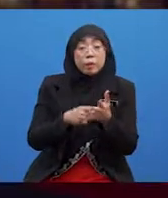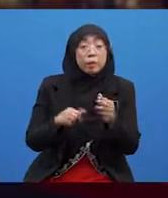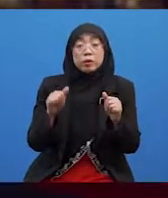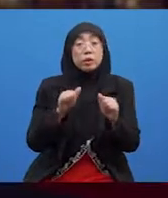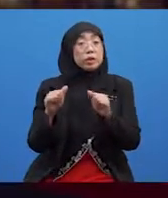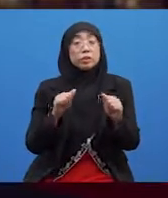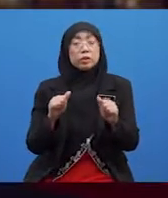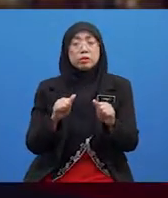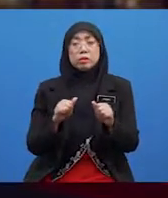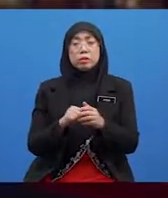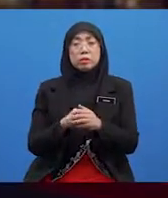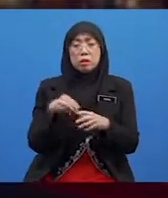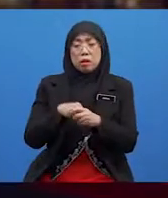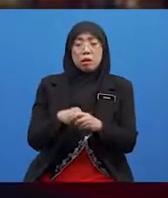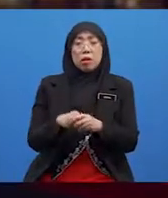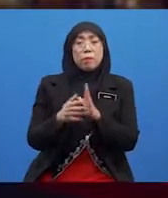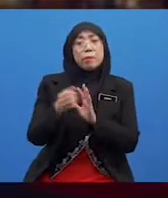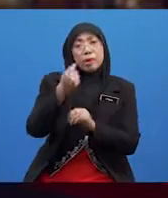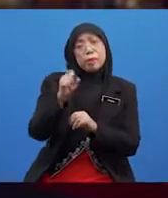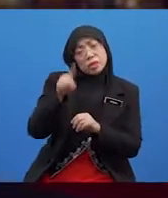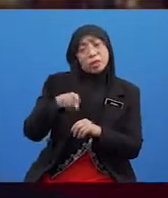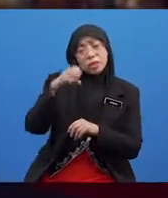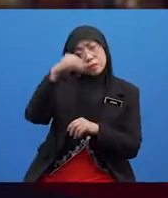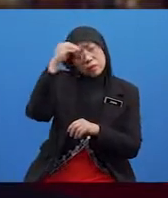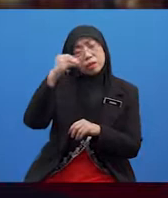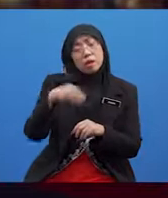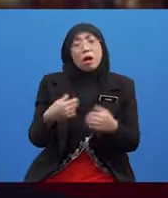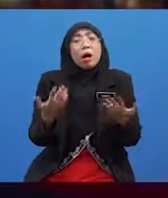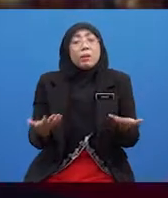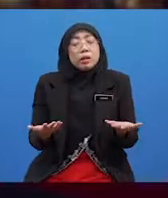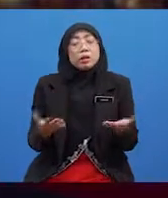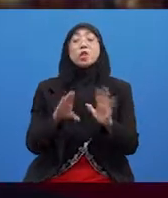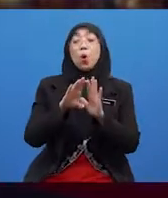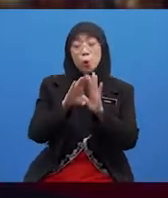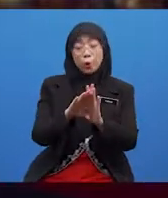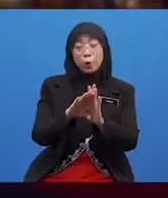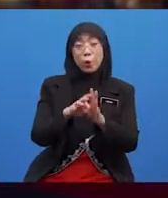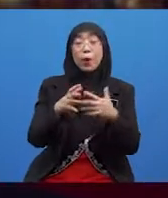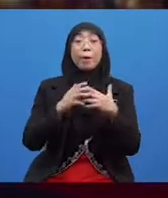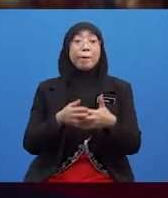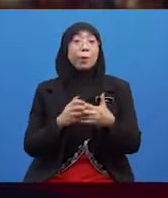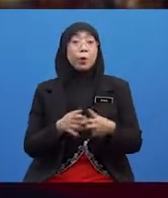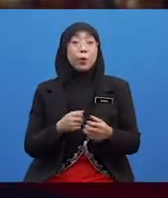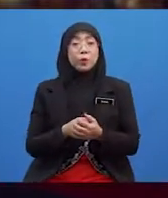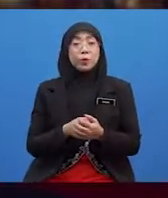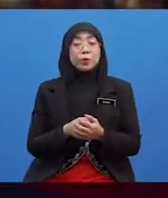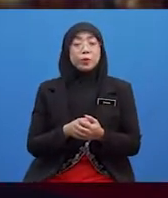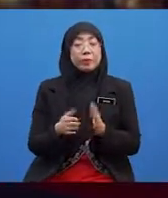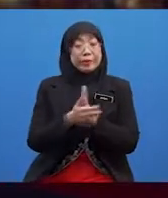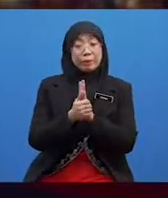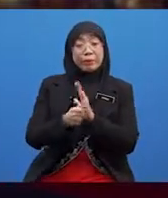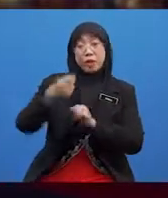itu perlu dipelajari. Contohnya, kemahiran servis dalam permainan badminton